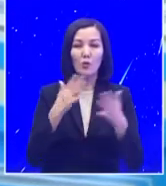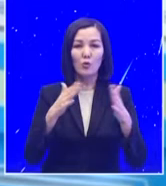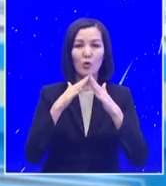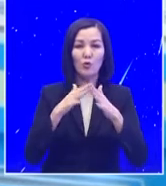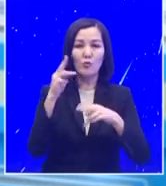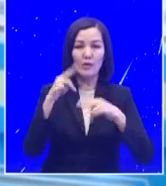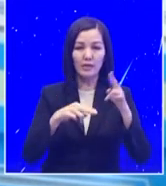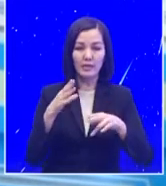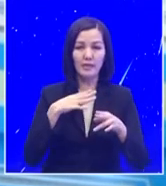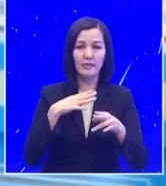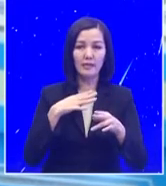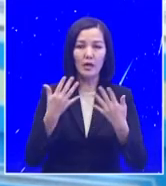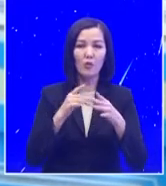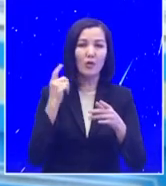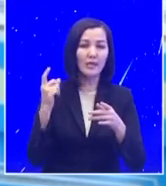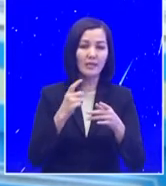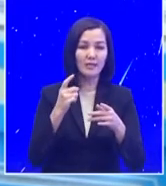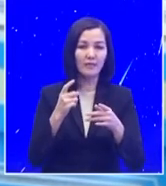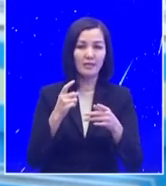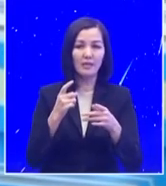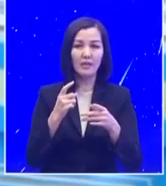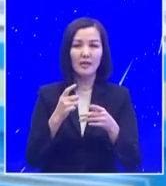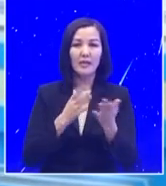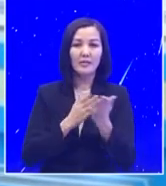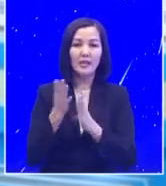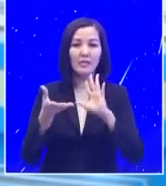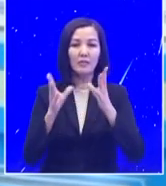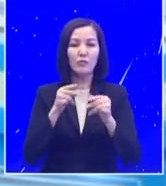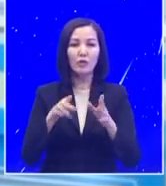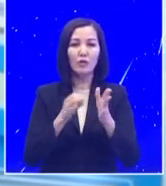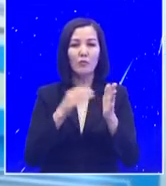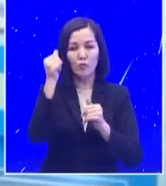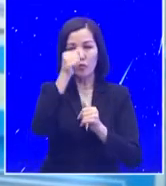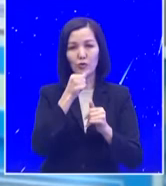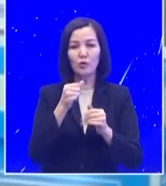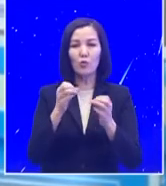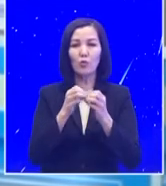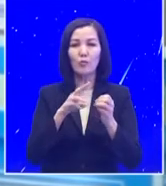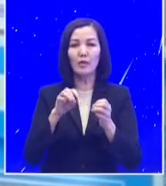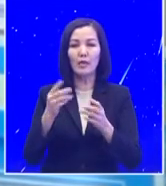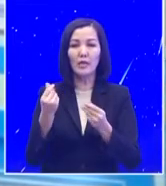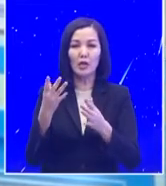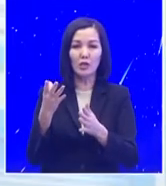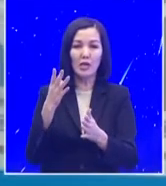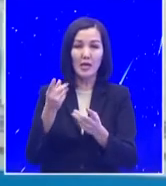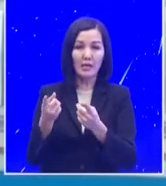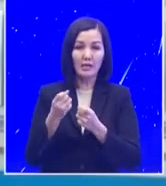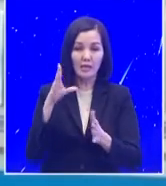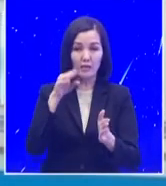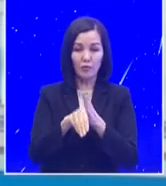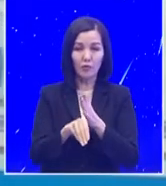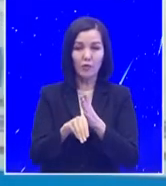салынды. Осы ауыл шаруашылық саласы бойынша 2019 жылы 10 миллиардтай инвестиция тартылды.